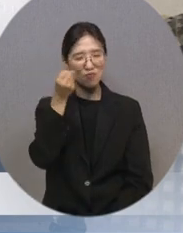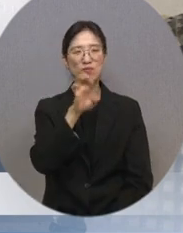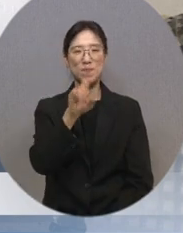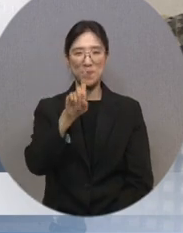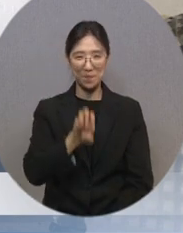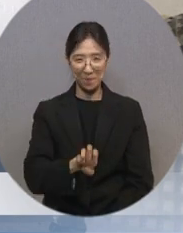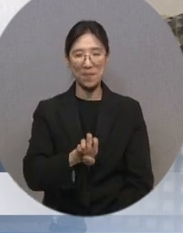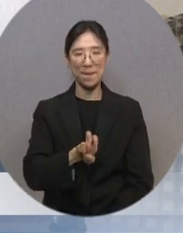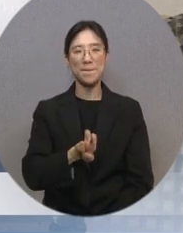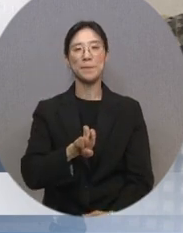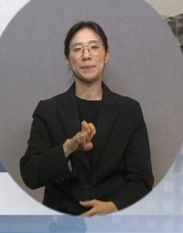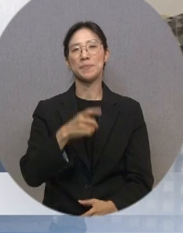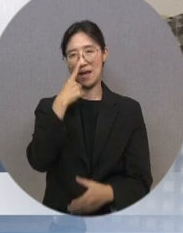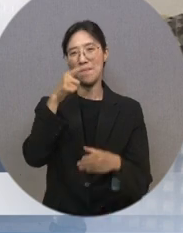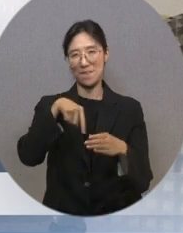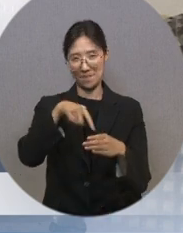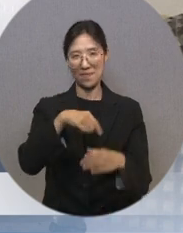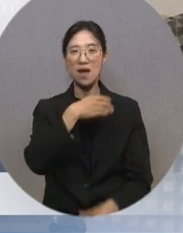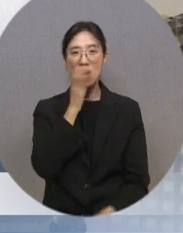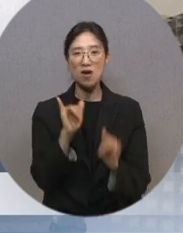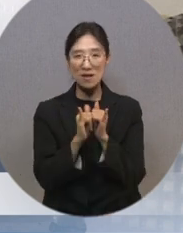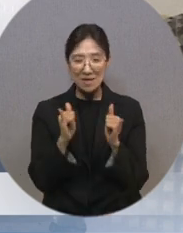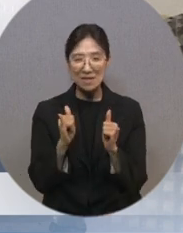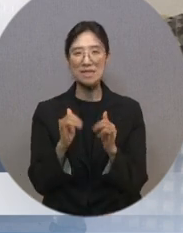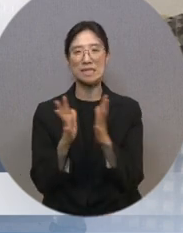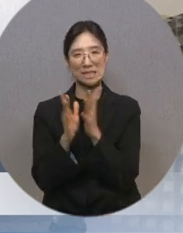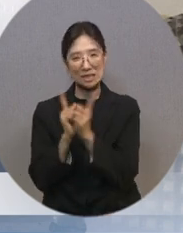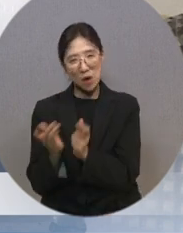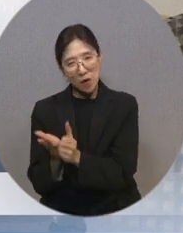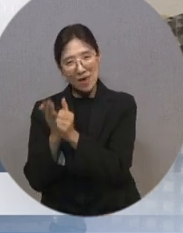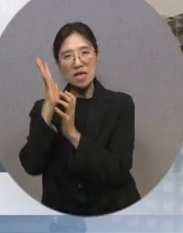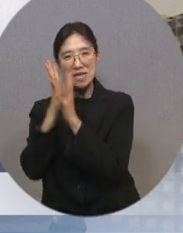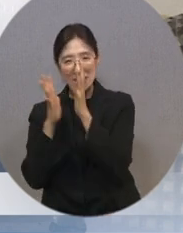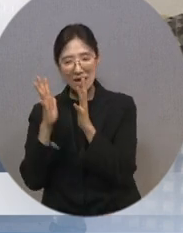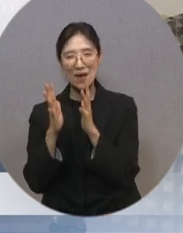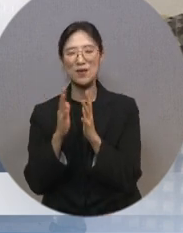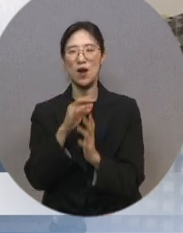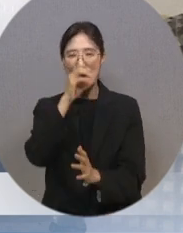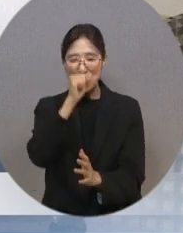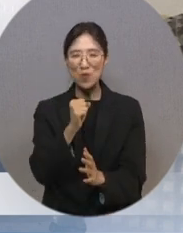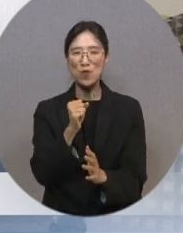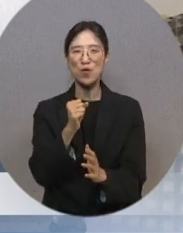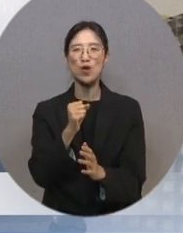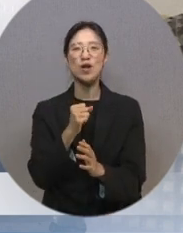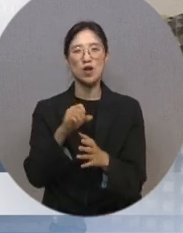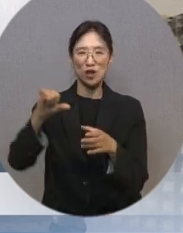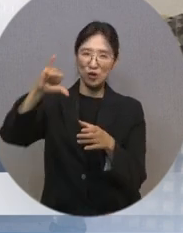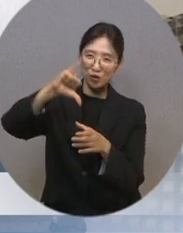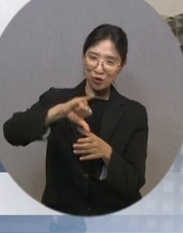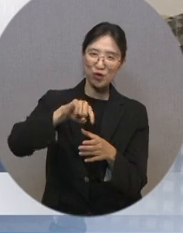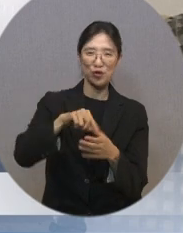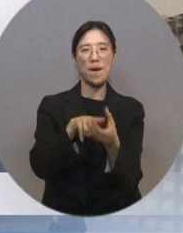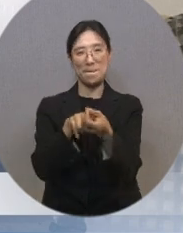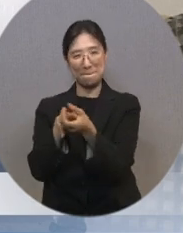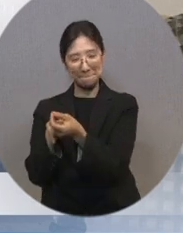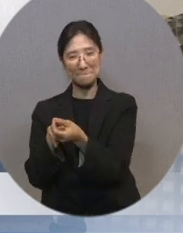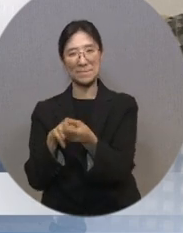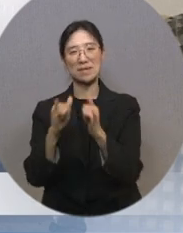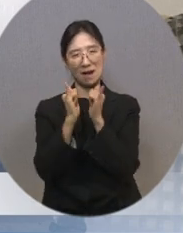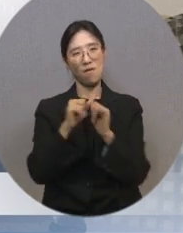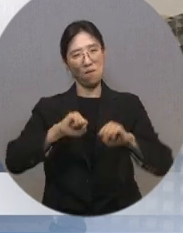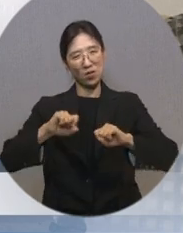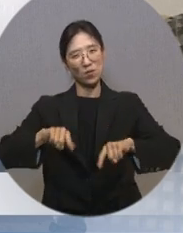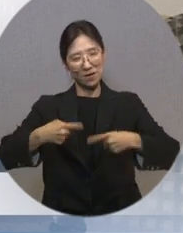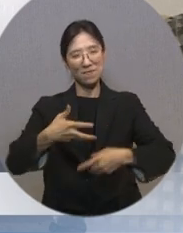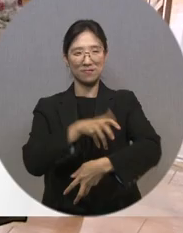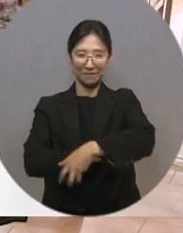팜카페인데요. 어르신들이 스마트팜에서 직접 기른 채소로 신선한 주스도 판매하며 사회활동 참여에 적극 나서고